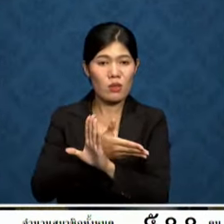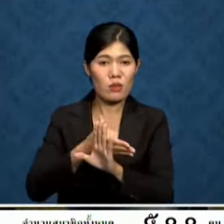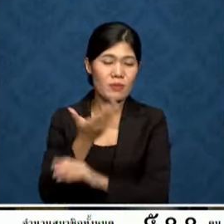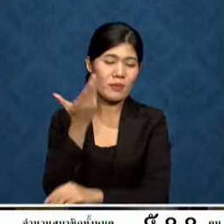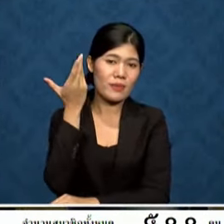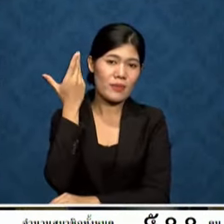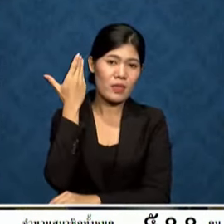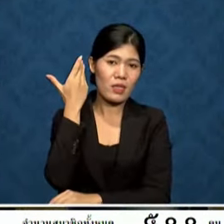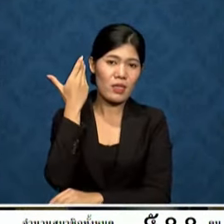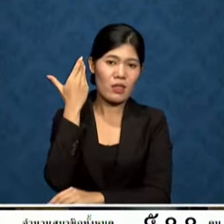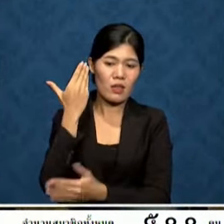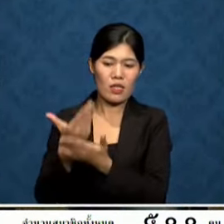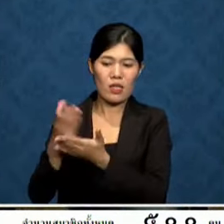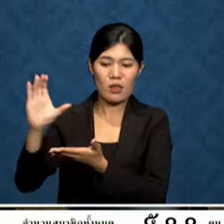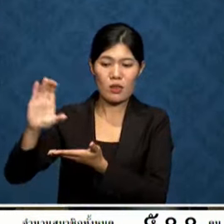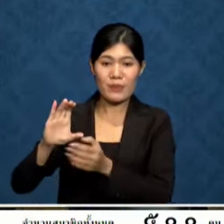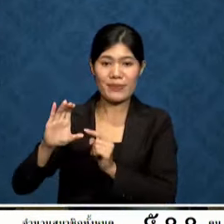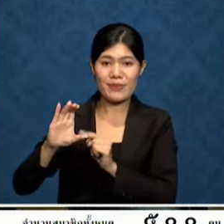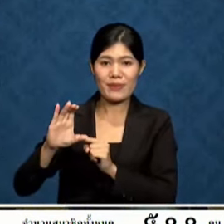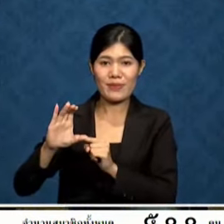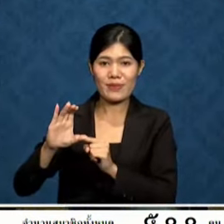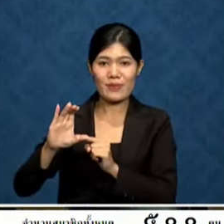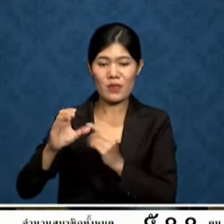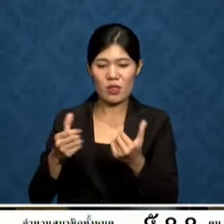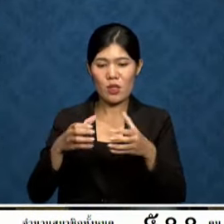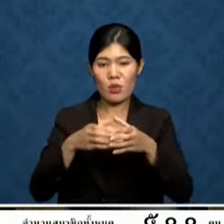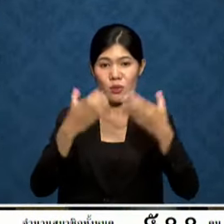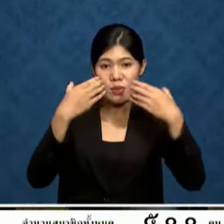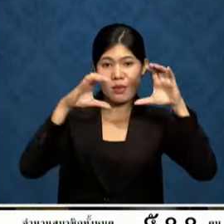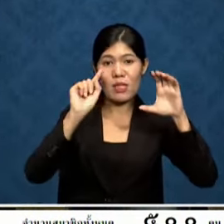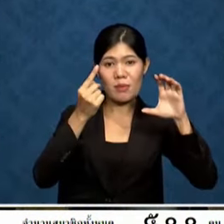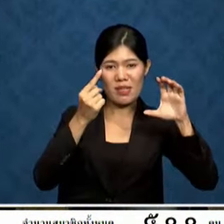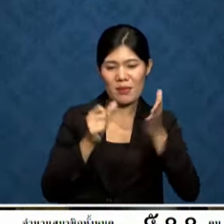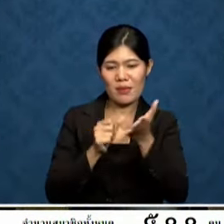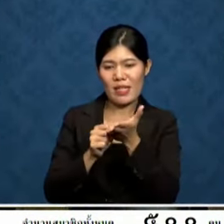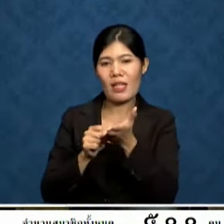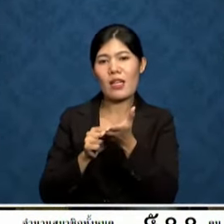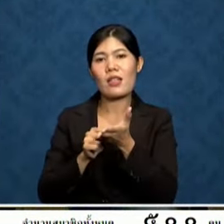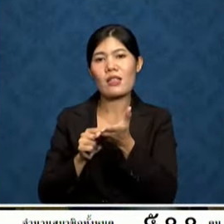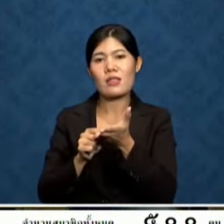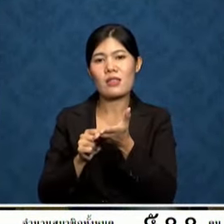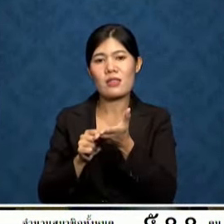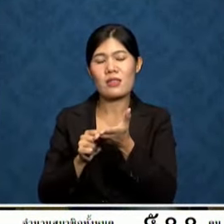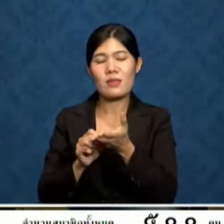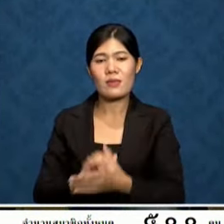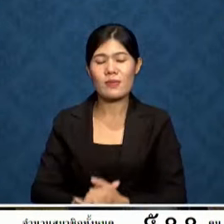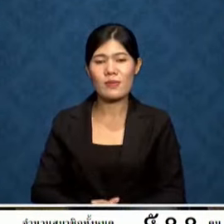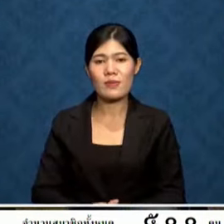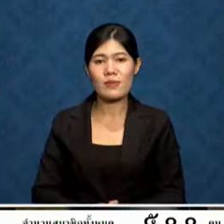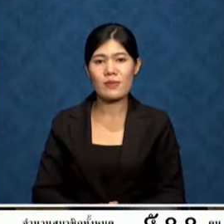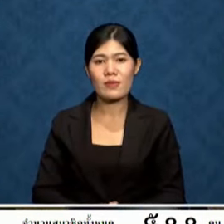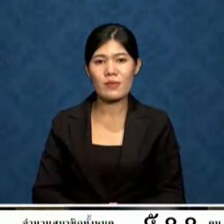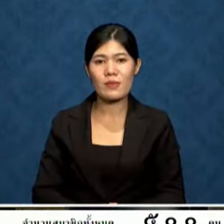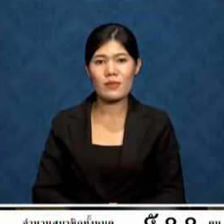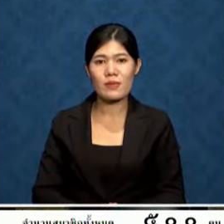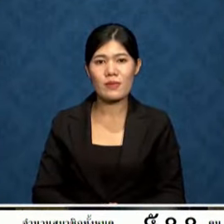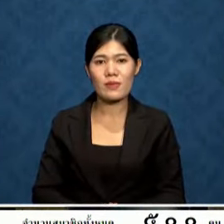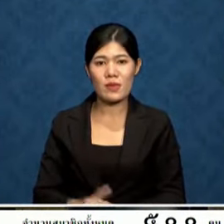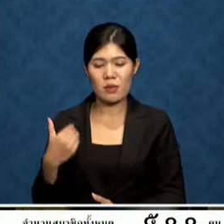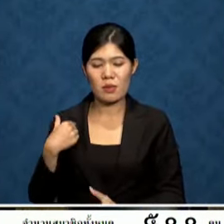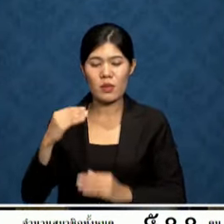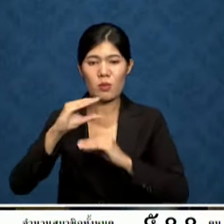นี้รัฐบาลใหม่เข้ามาปรับแก้กลางทางยังอย่างน้อยยังมีโครงการ